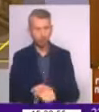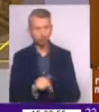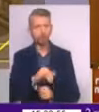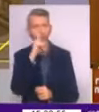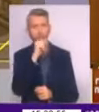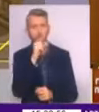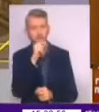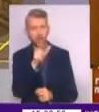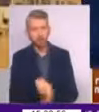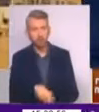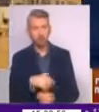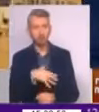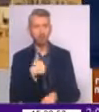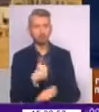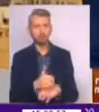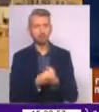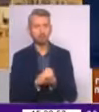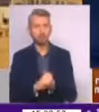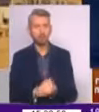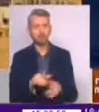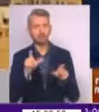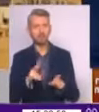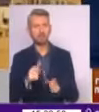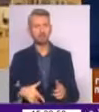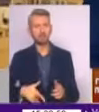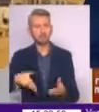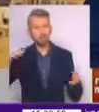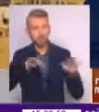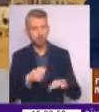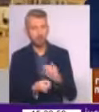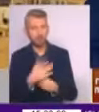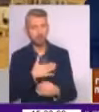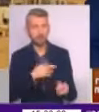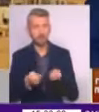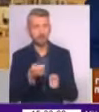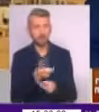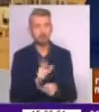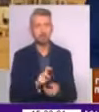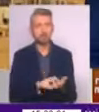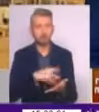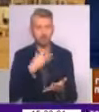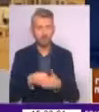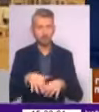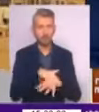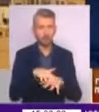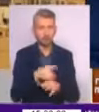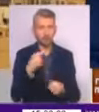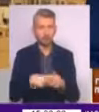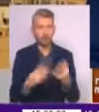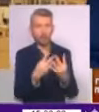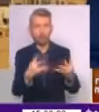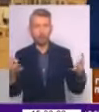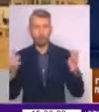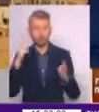Путіна ключовий союзник сидить на Печерських пагорбах, що, виявляється, наша влада більше боїться власного народу, бо обгородивши Київ